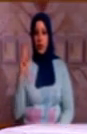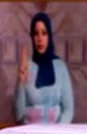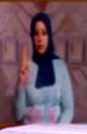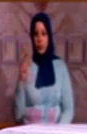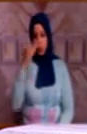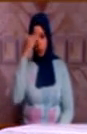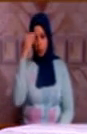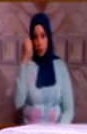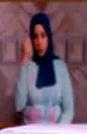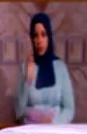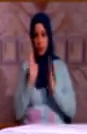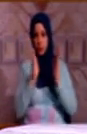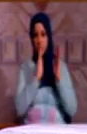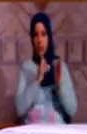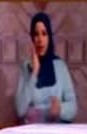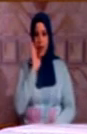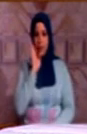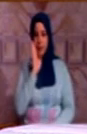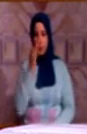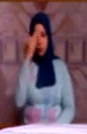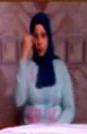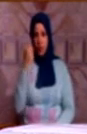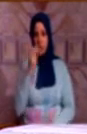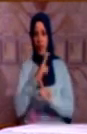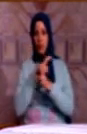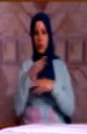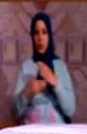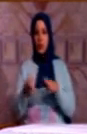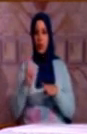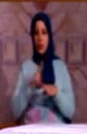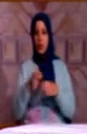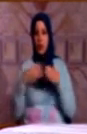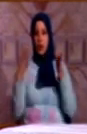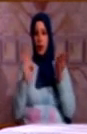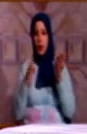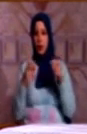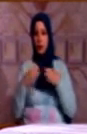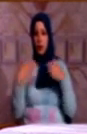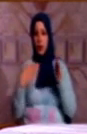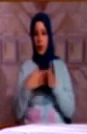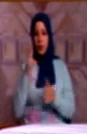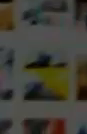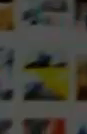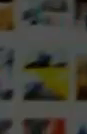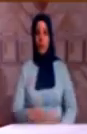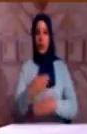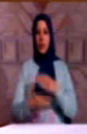التعليم بشكرك شكرا جزيلا هنطلع فاصل ونرجع ناخد اخر خبر عن الحرب